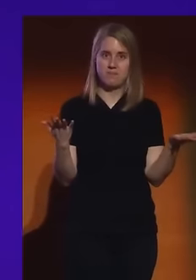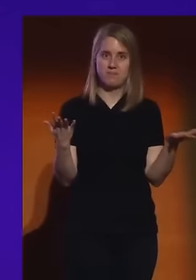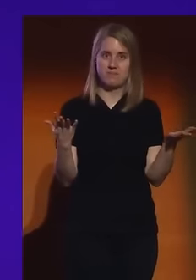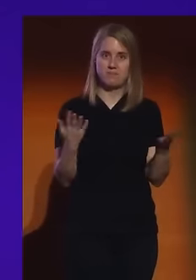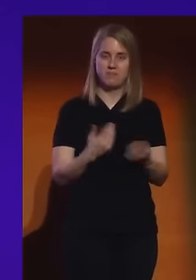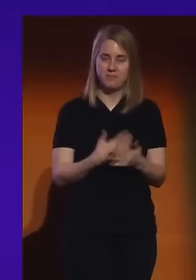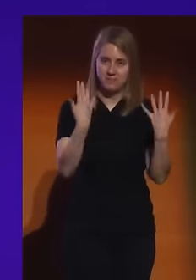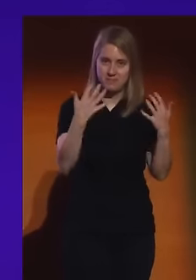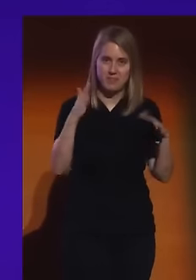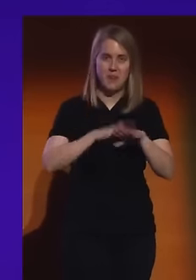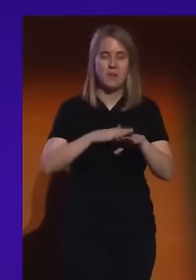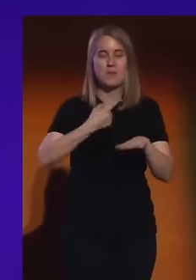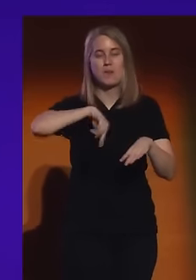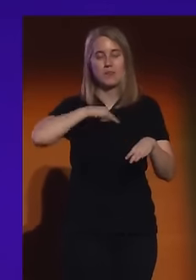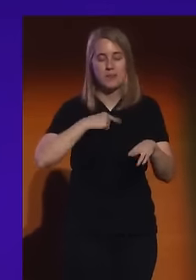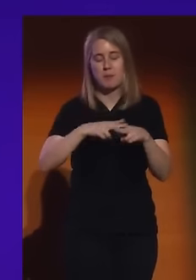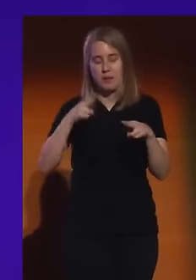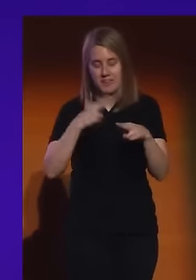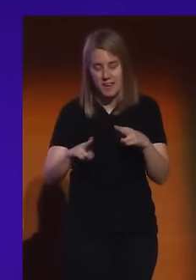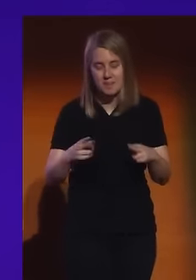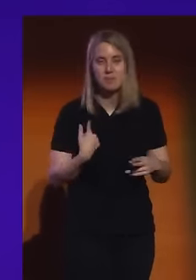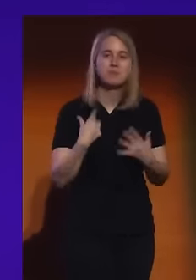dela gure